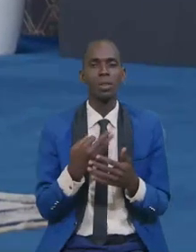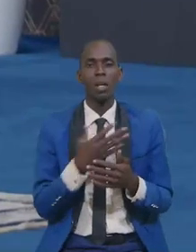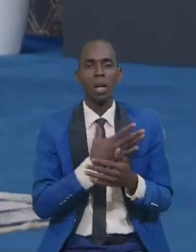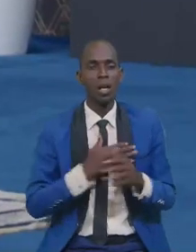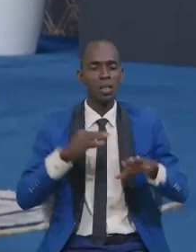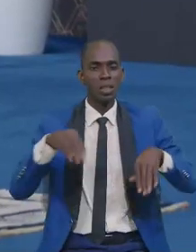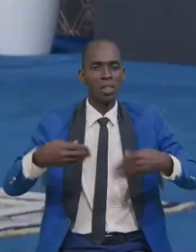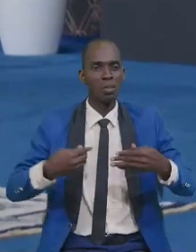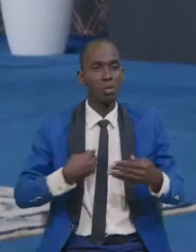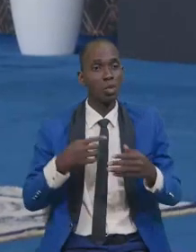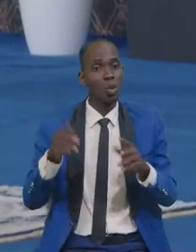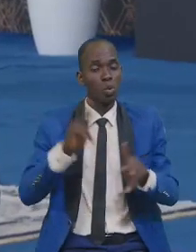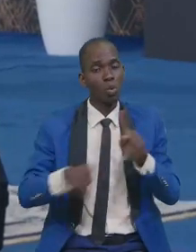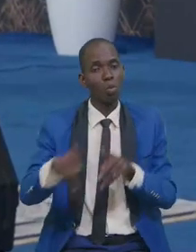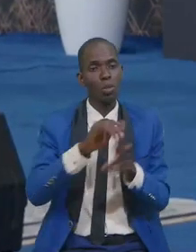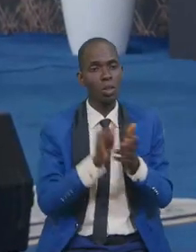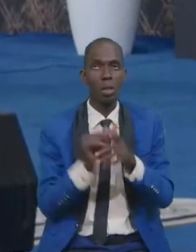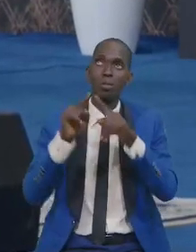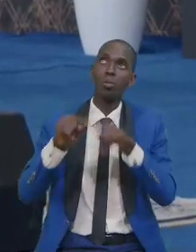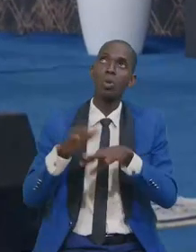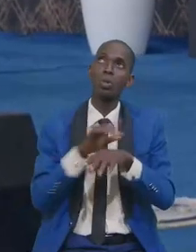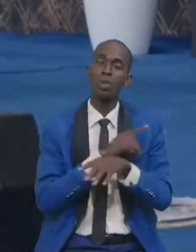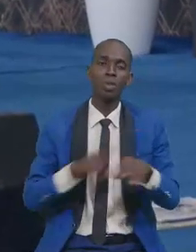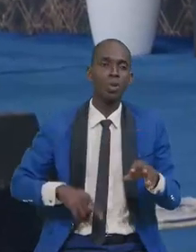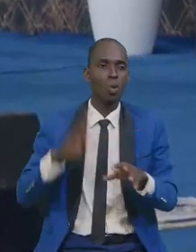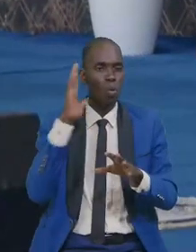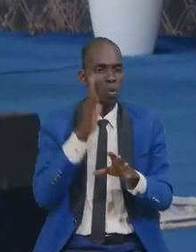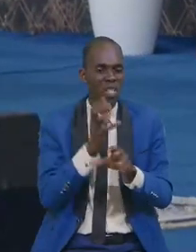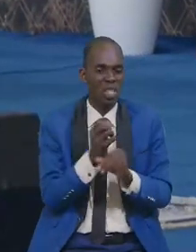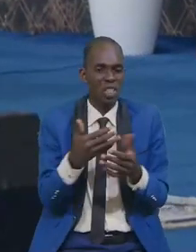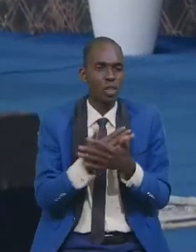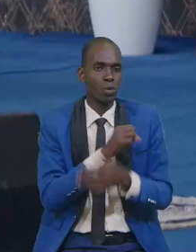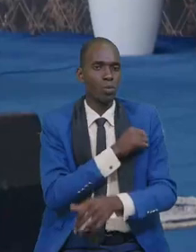force. Ceux qui se confient en l'Éternel renouvellent leur force.